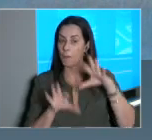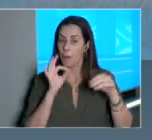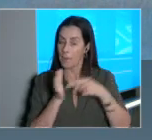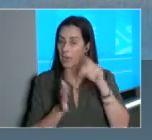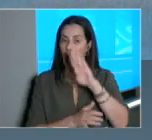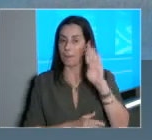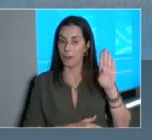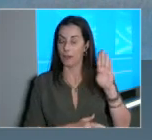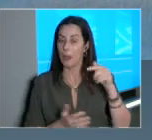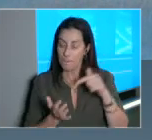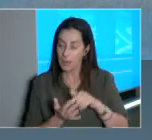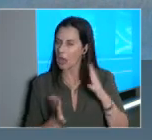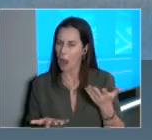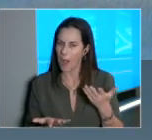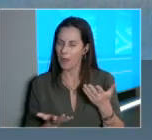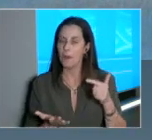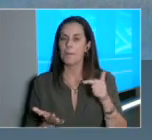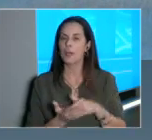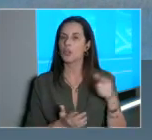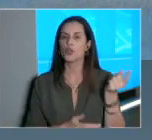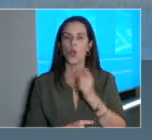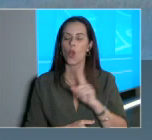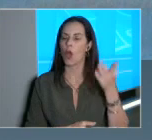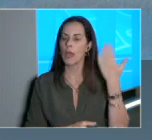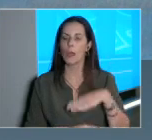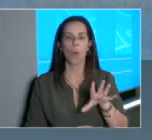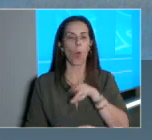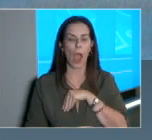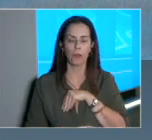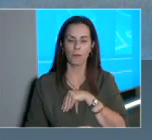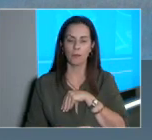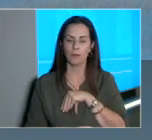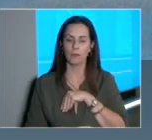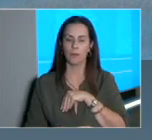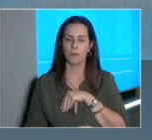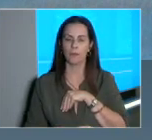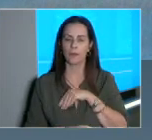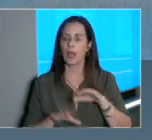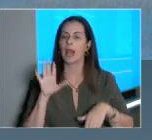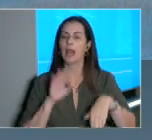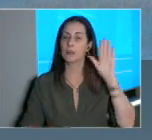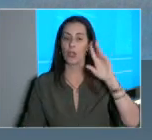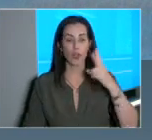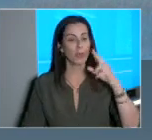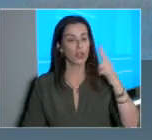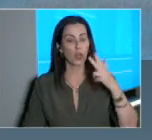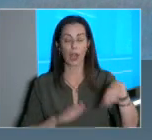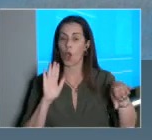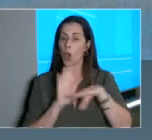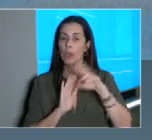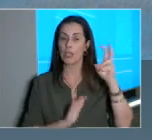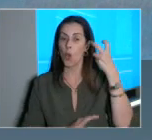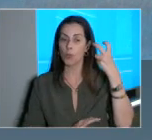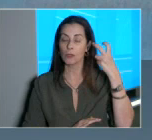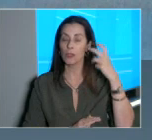בגלל נתניהו, ובגלל מה? בגלל שהוא לא היה מוכן ללכת להצבעה שנייה ושלישית על חוק